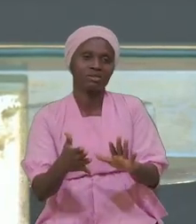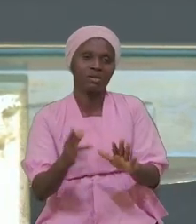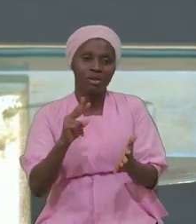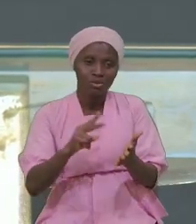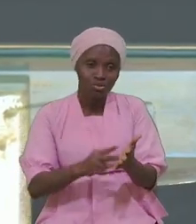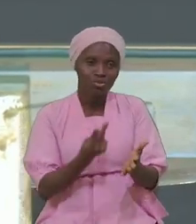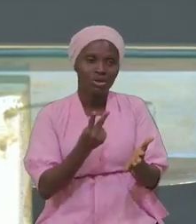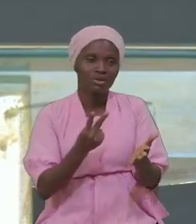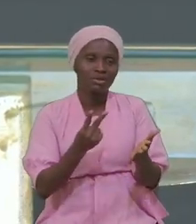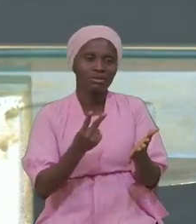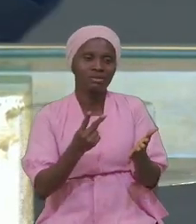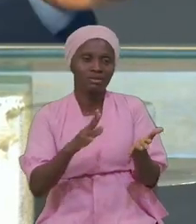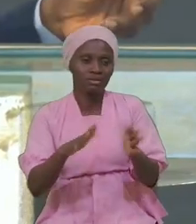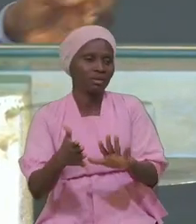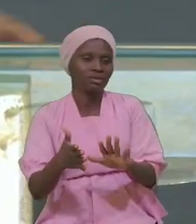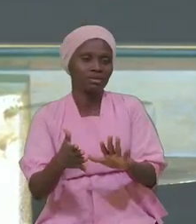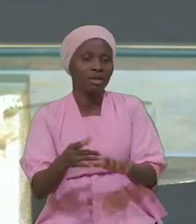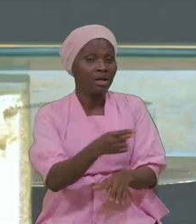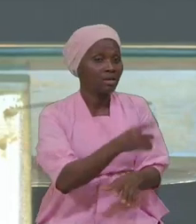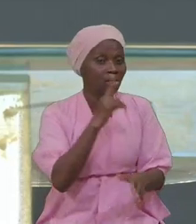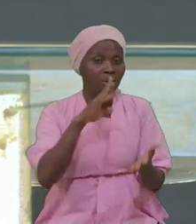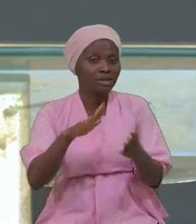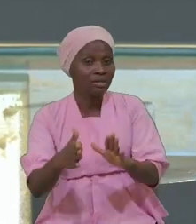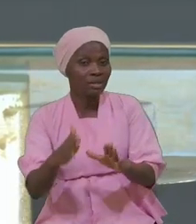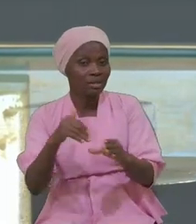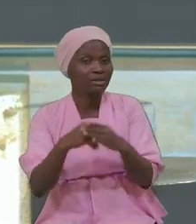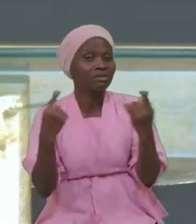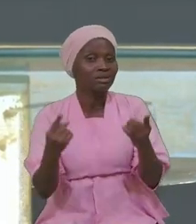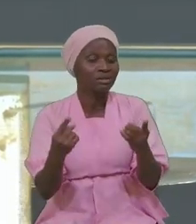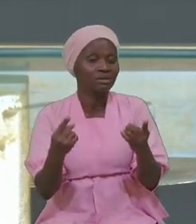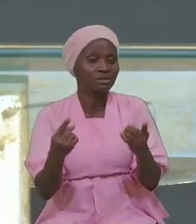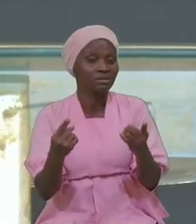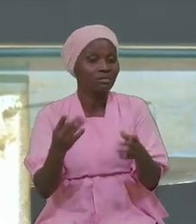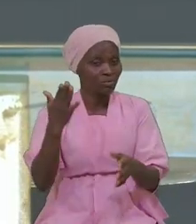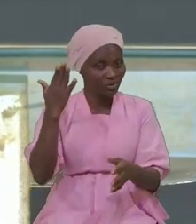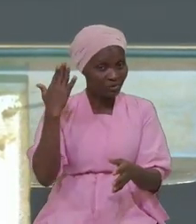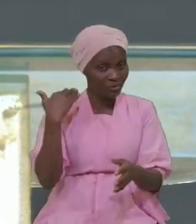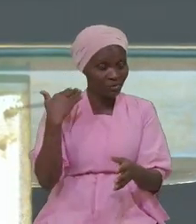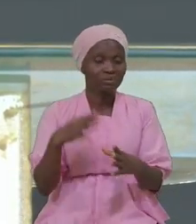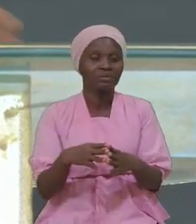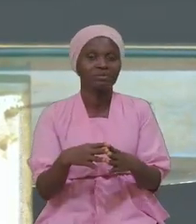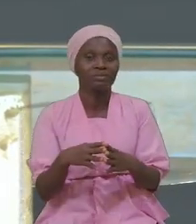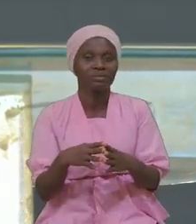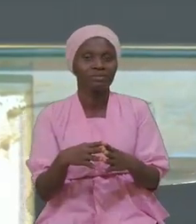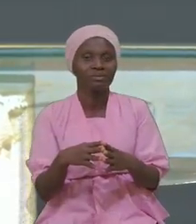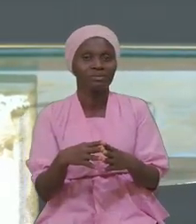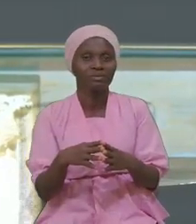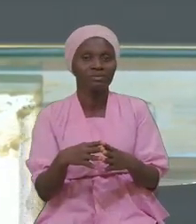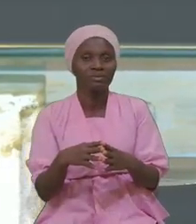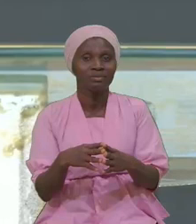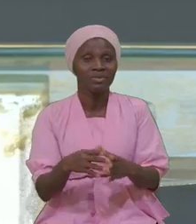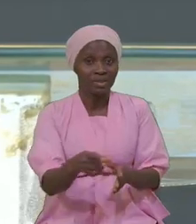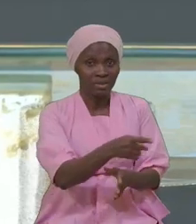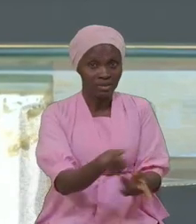Deux fois morts, ils étaient morts dans les péchés, les transgressions, sont venus